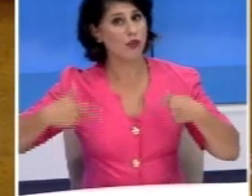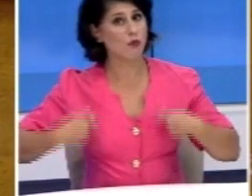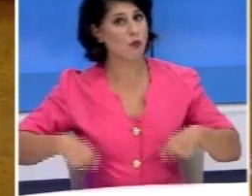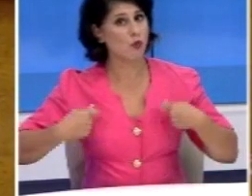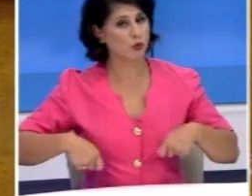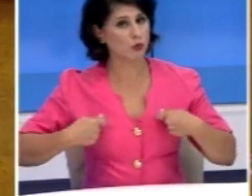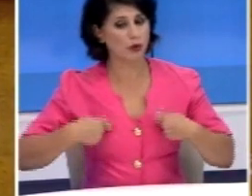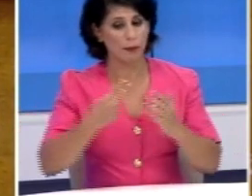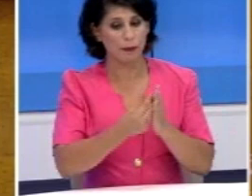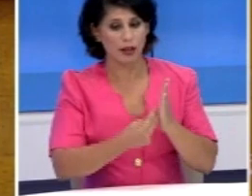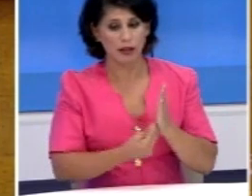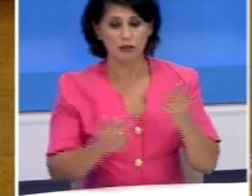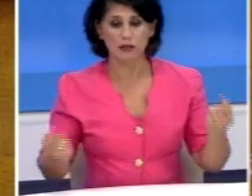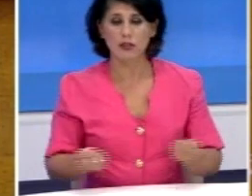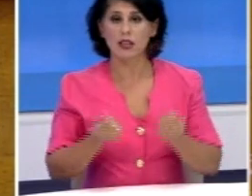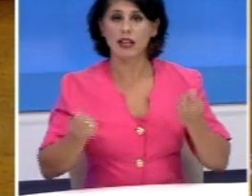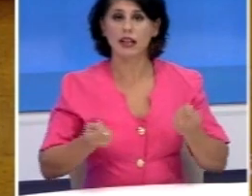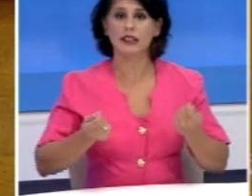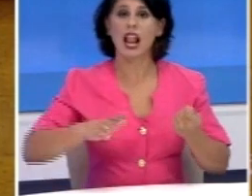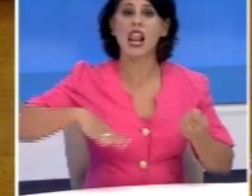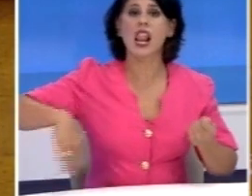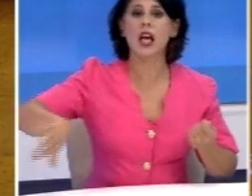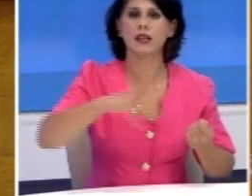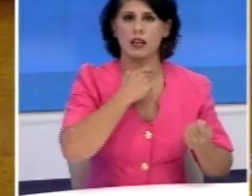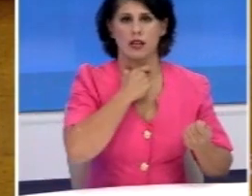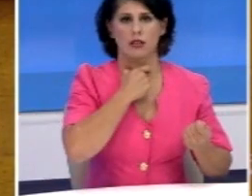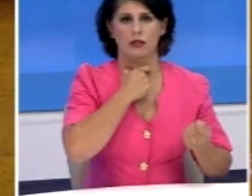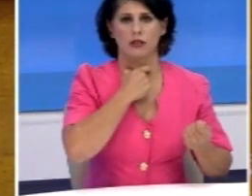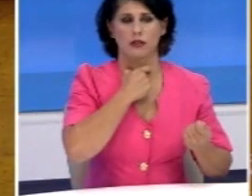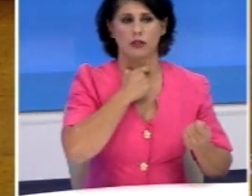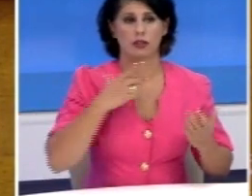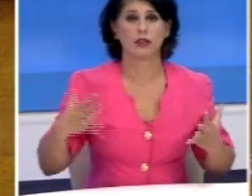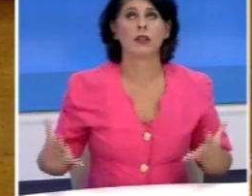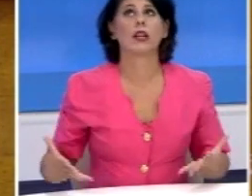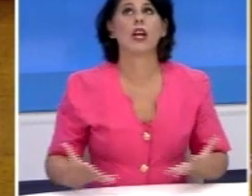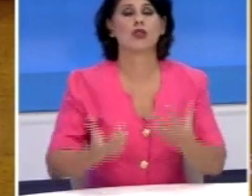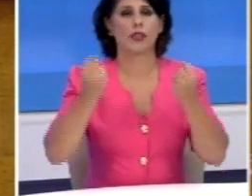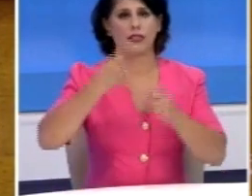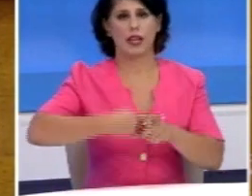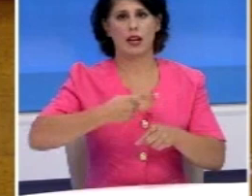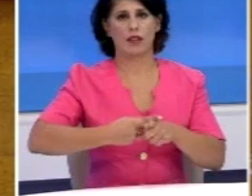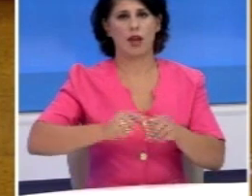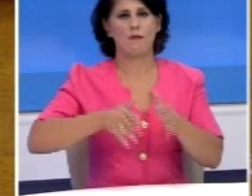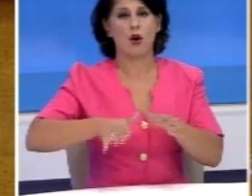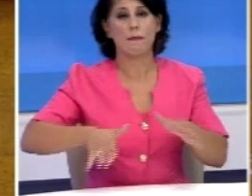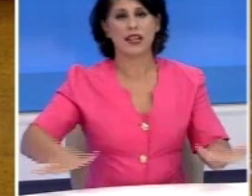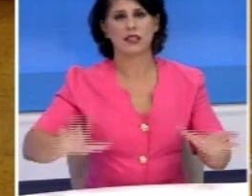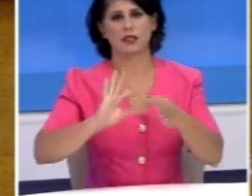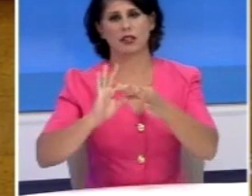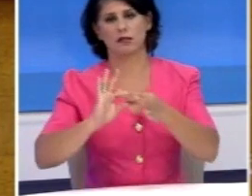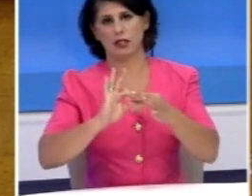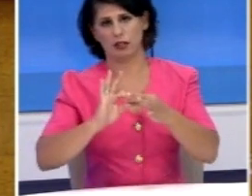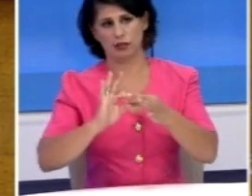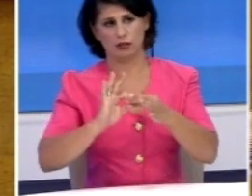πλούτου με κριτήριο τις εργατικές λαϊκές ανάγκες, την λύτρωση της χώρας από ιμπεριαλιστικές